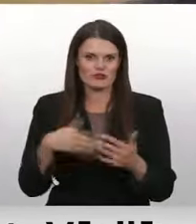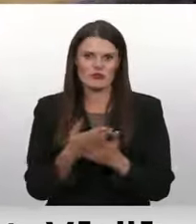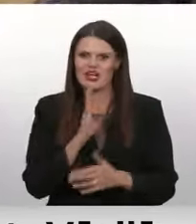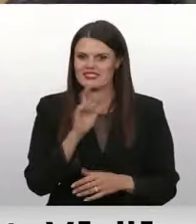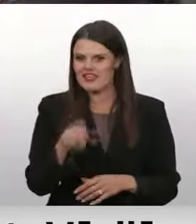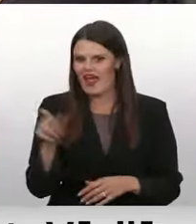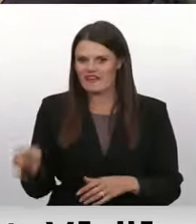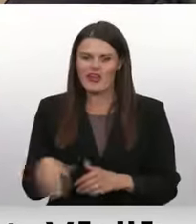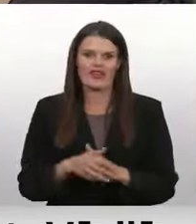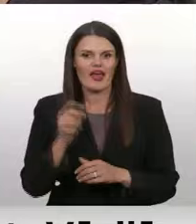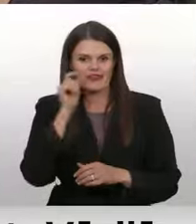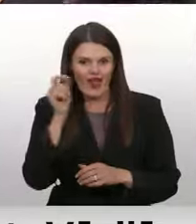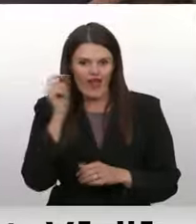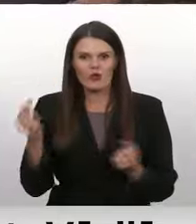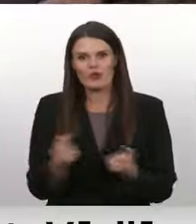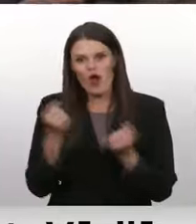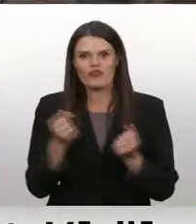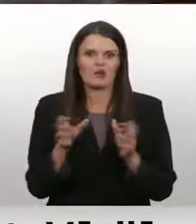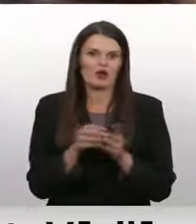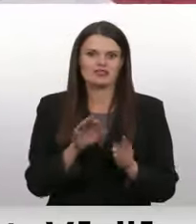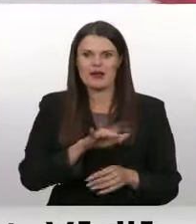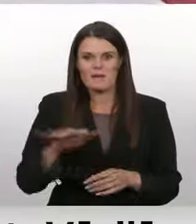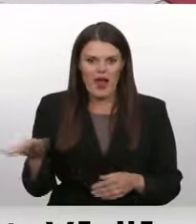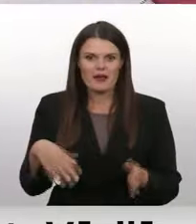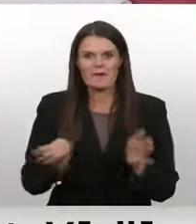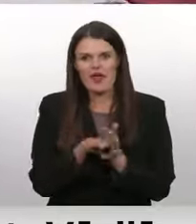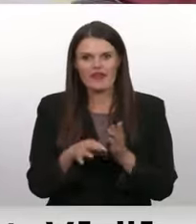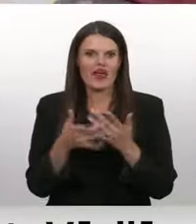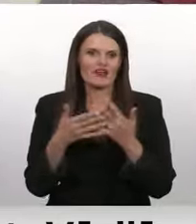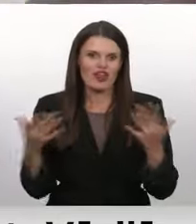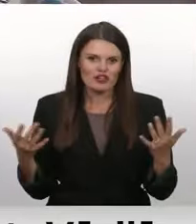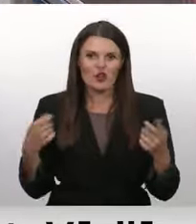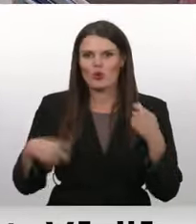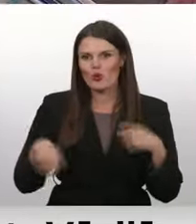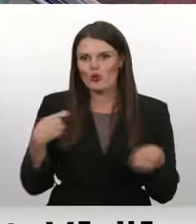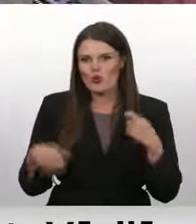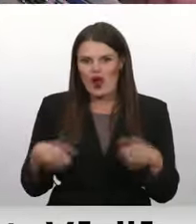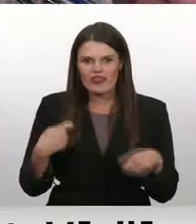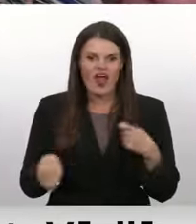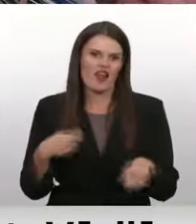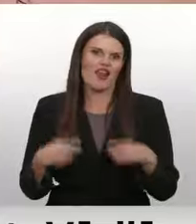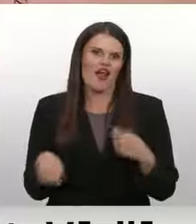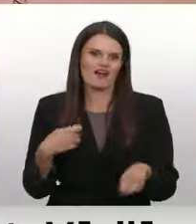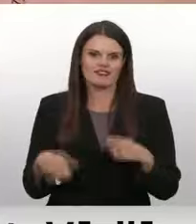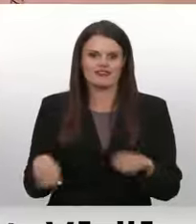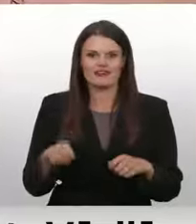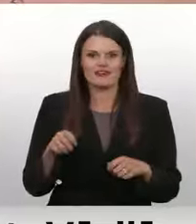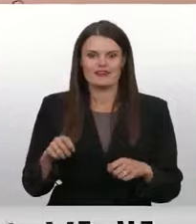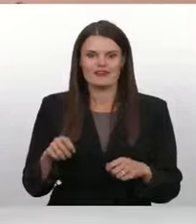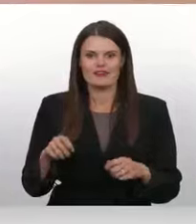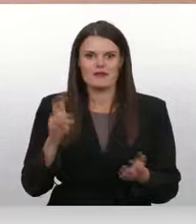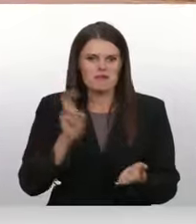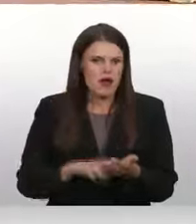sievietēm. Tēti tikmēr nodarbojās ar bērniem, piedalījās dažādās rotaļās. Leicām